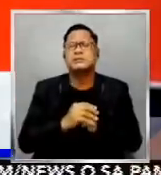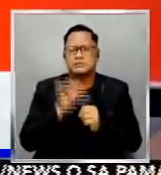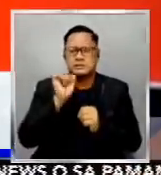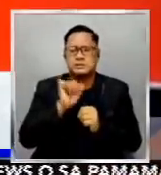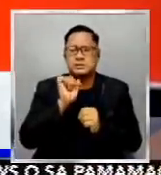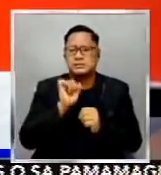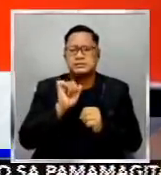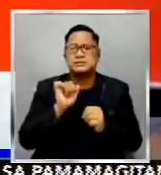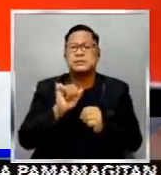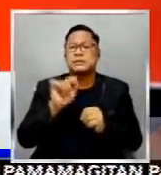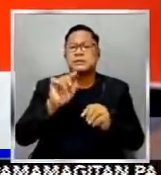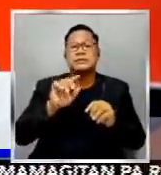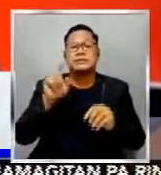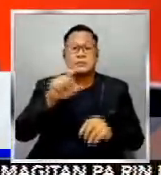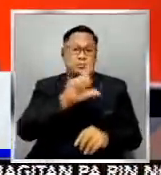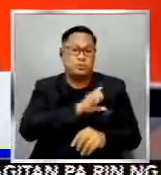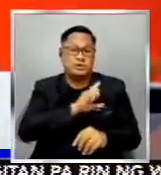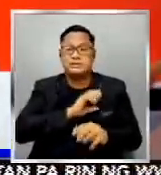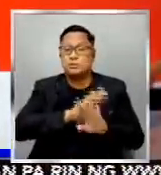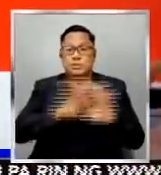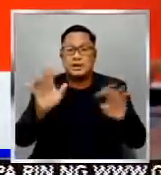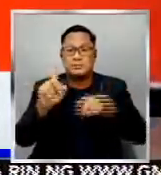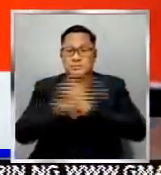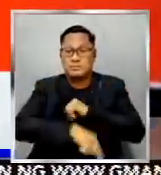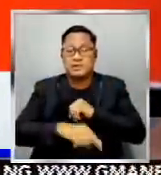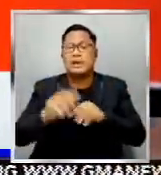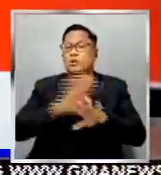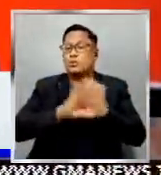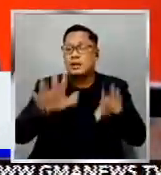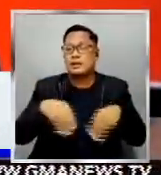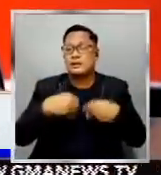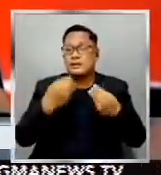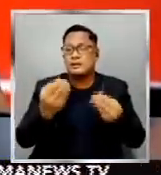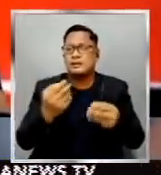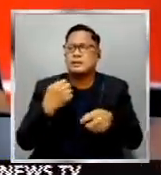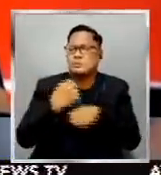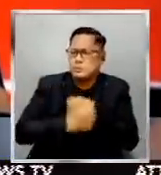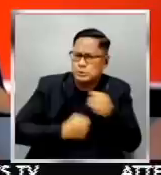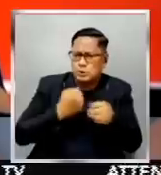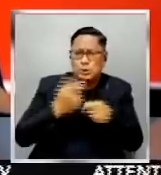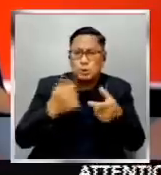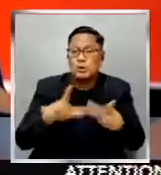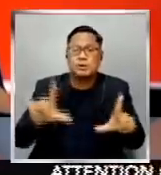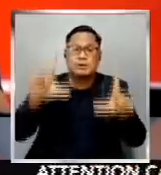ang pulis at wala rin papahirapan at ipapahiya. Marie Zumali, Nakatutok, 24 Oras.